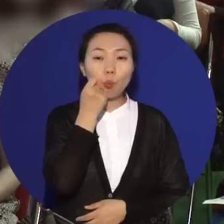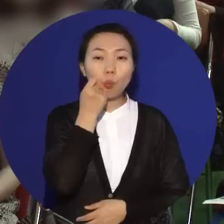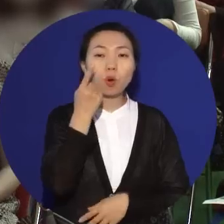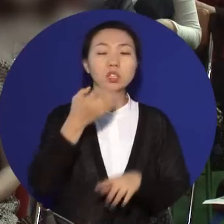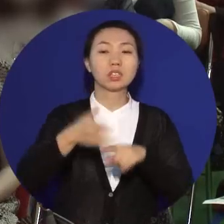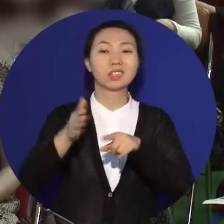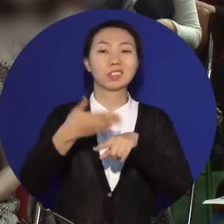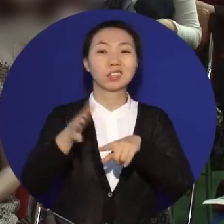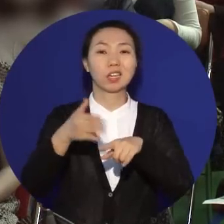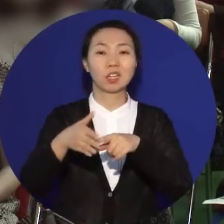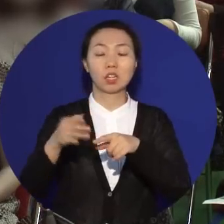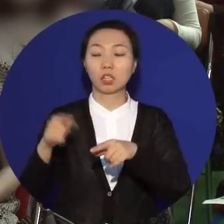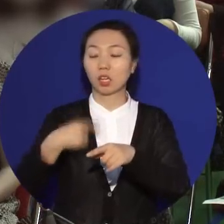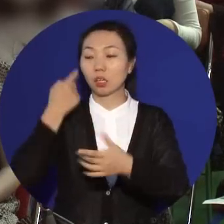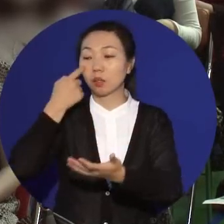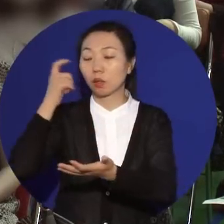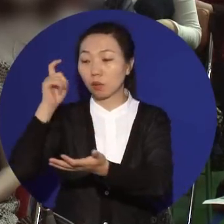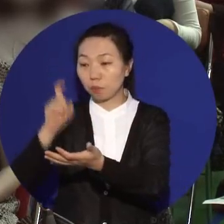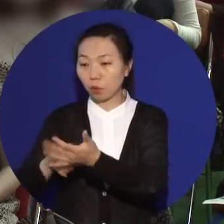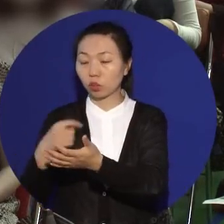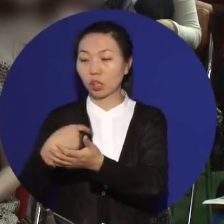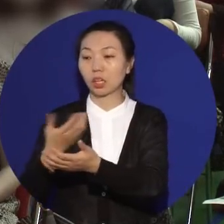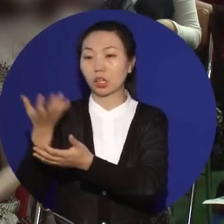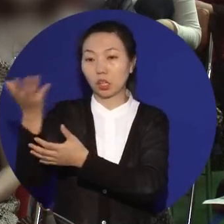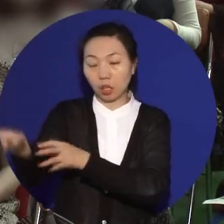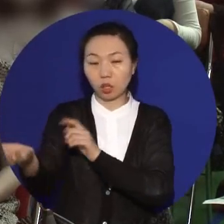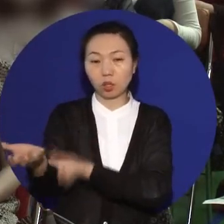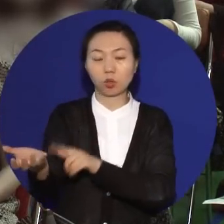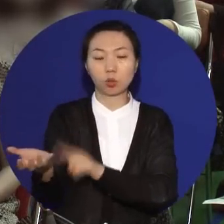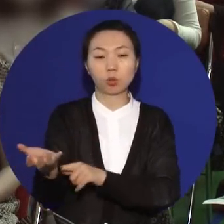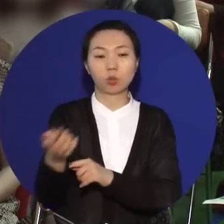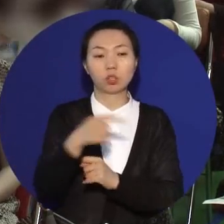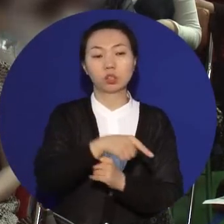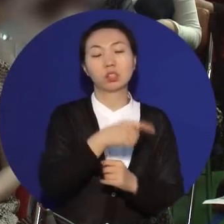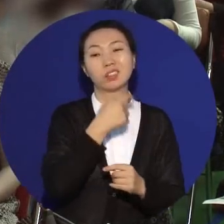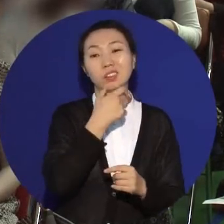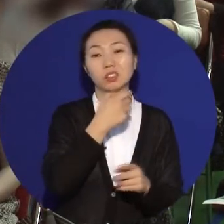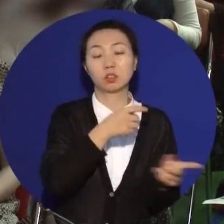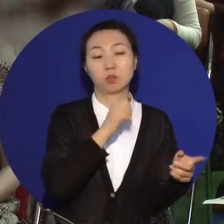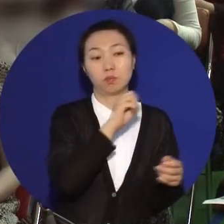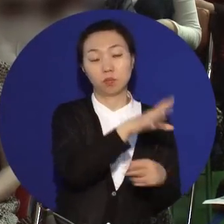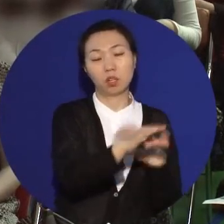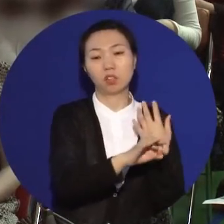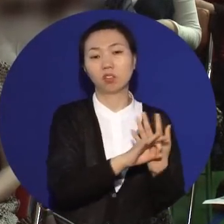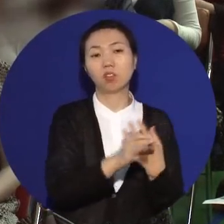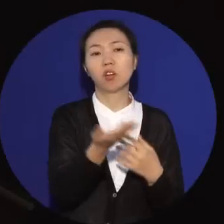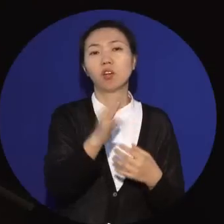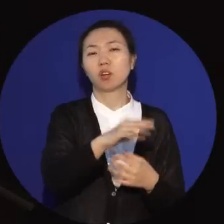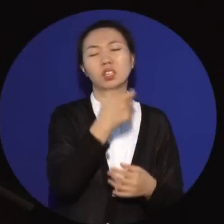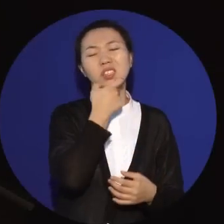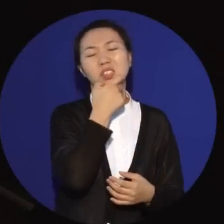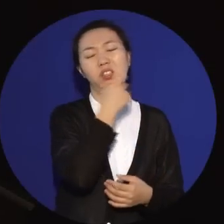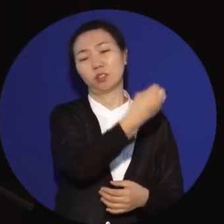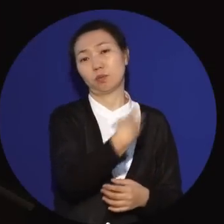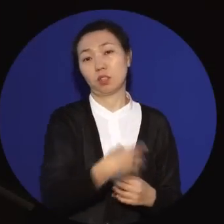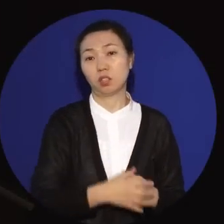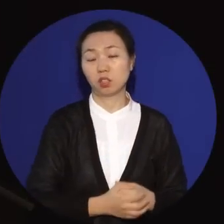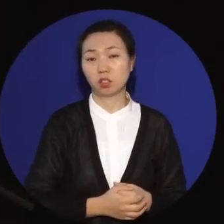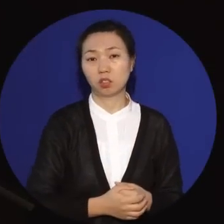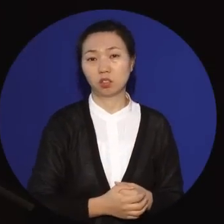얻어놓고 방에서 바깥에 얻어놓고 너 집에 들어가 있으마. 그렇게 그래도 그게 싫대요. 근데